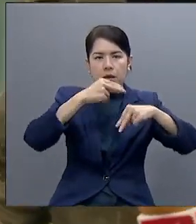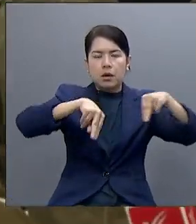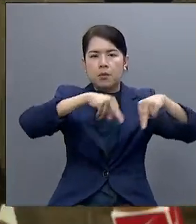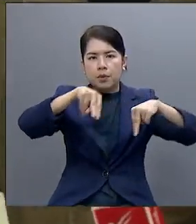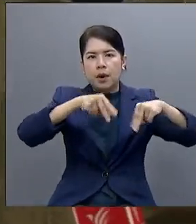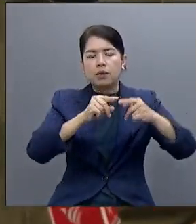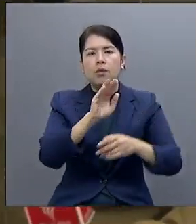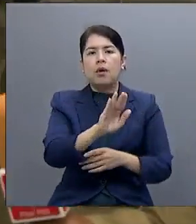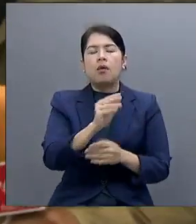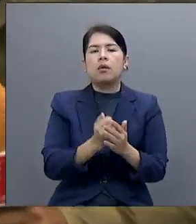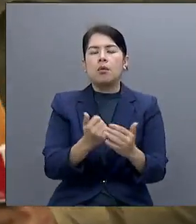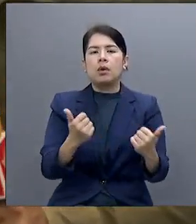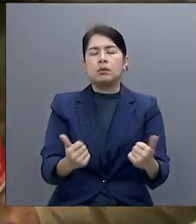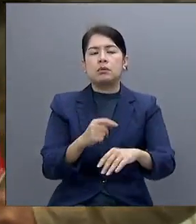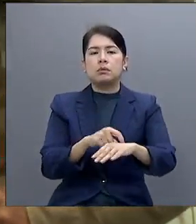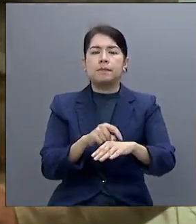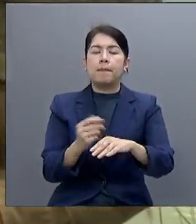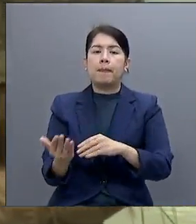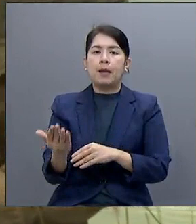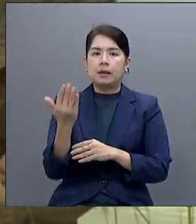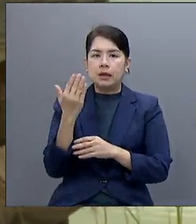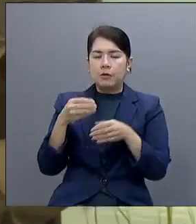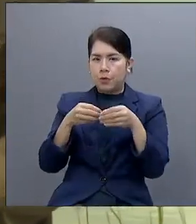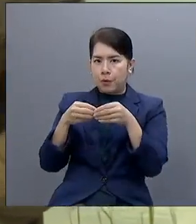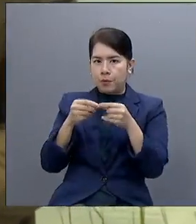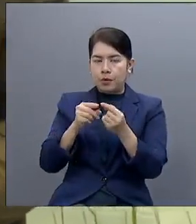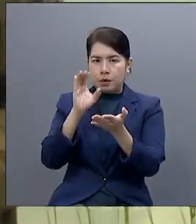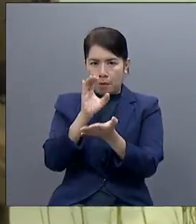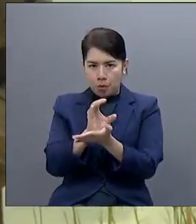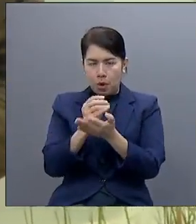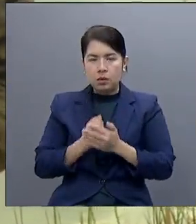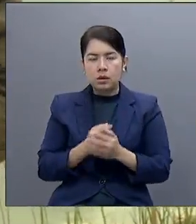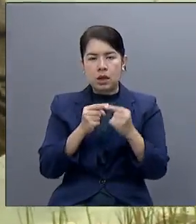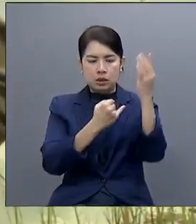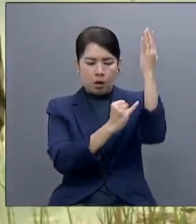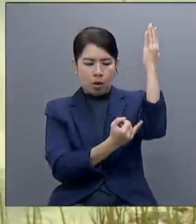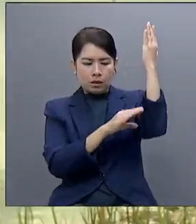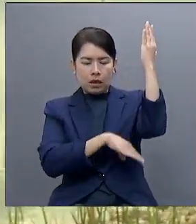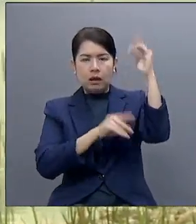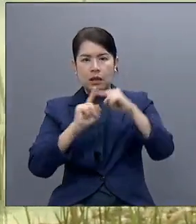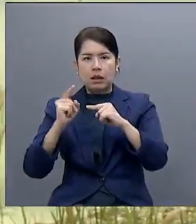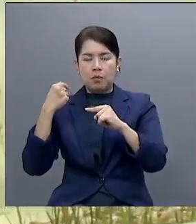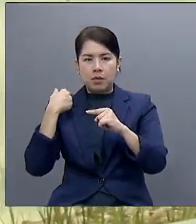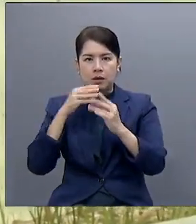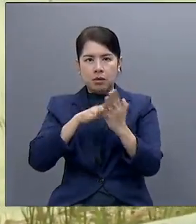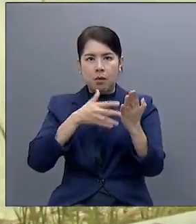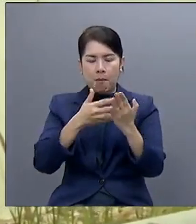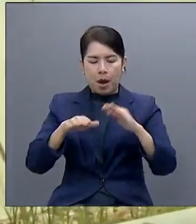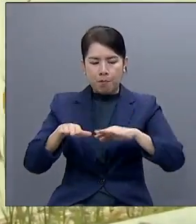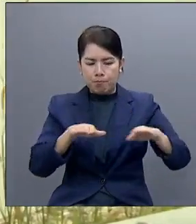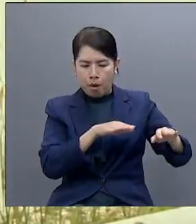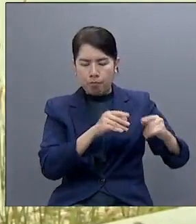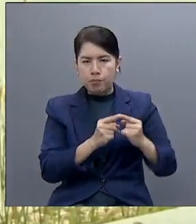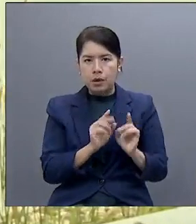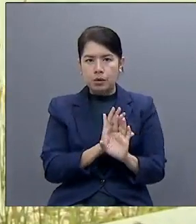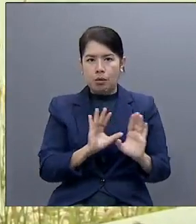ในวันนี้ในช่วงเช้าที่ผ่านมาเจ้าหน้าที่ชุดพิสูจน์หลักฐานจากหลายจังหวัดได้ถูกสั่งเตรียมพร้อมบริเวณอ่างเก็บน้ำคลองหัว